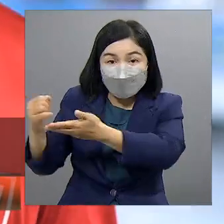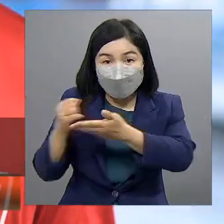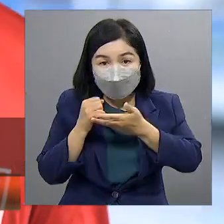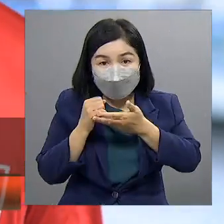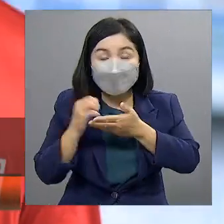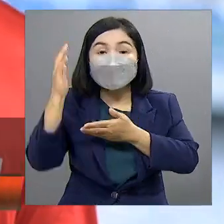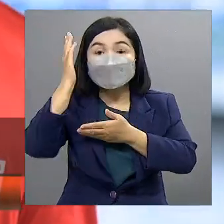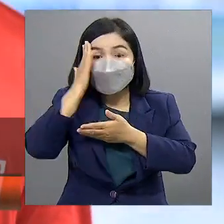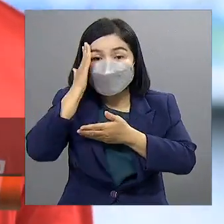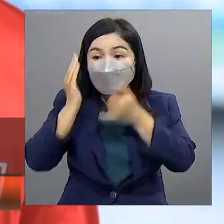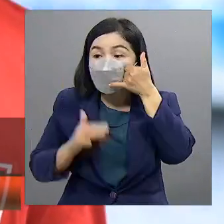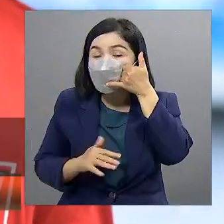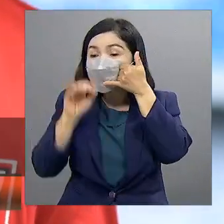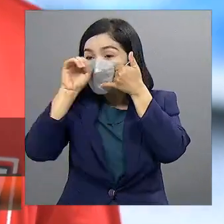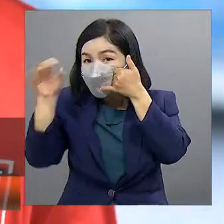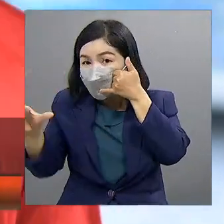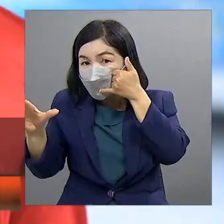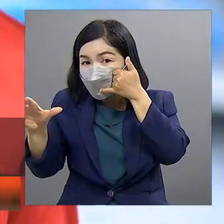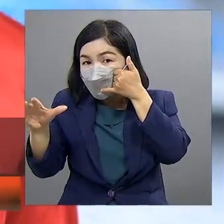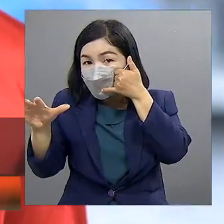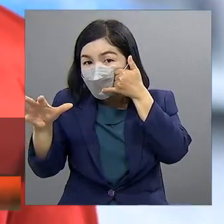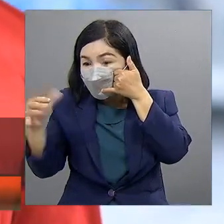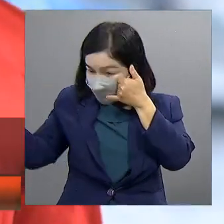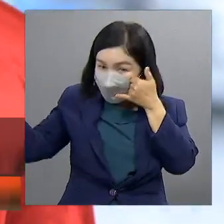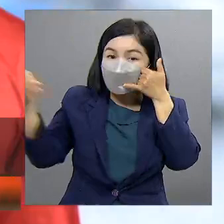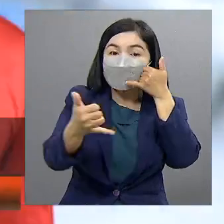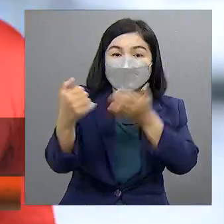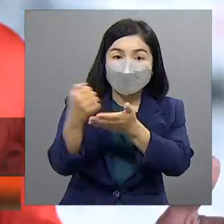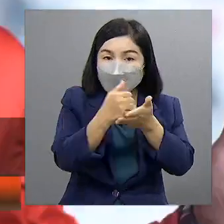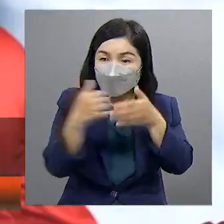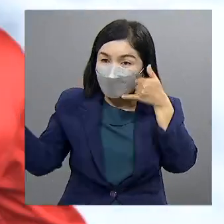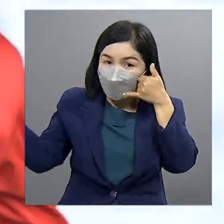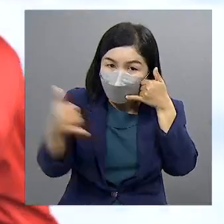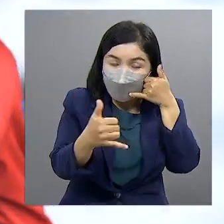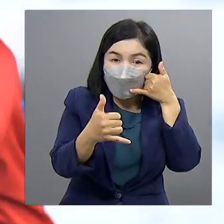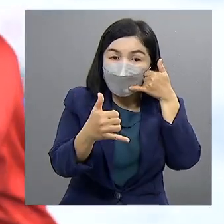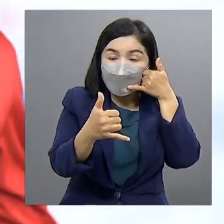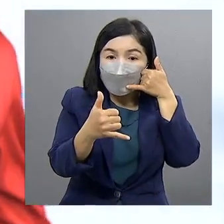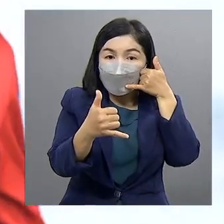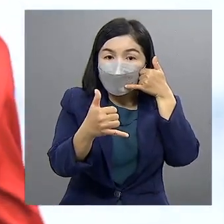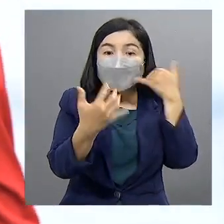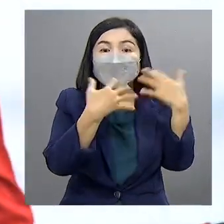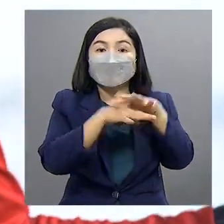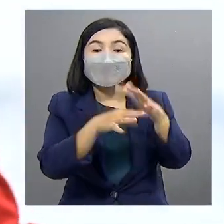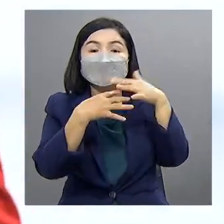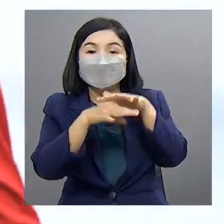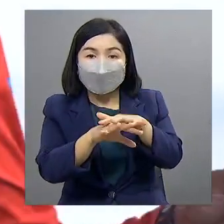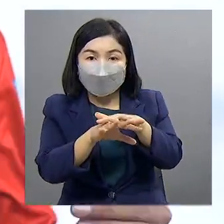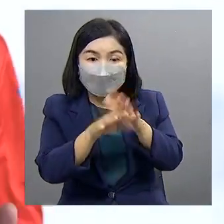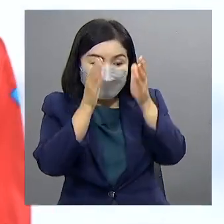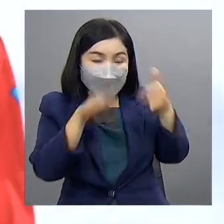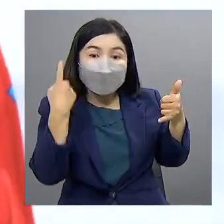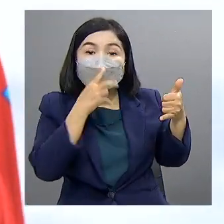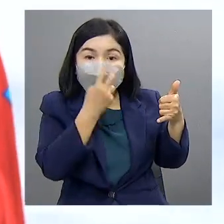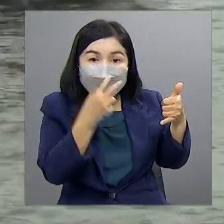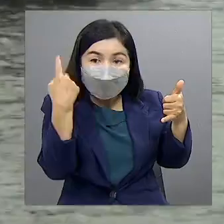ประสานงานมาเนี่ยทางกู้ภัยก็จะมาถึงที่เกิดเหตุทางถึงที่เกิดเหตุเสร็จเนี่ยก็จะประสานกับคนที่เห็นเหตุการณ ์ พอเห็นเหตุการณ์